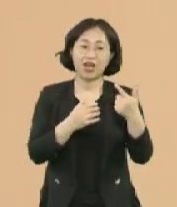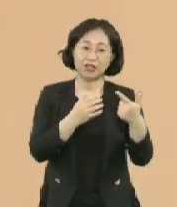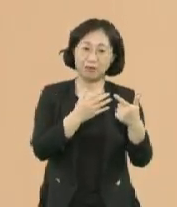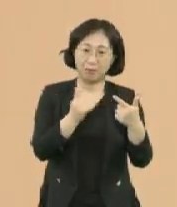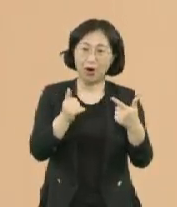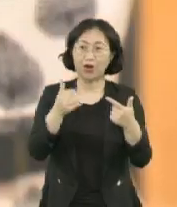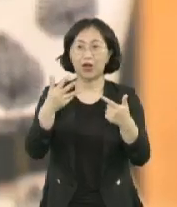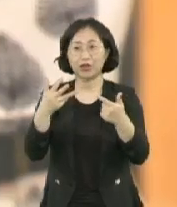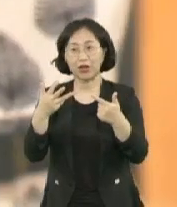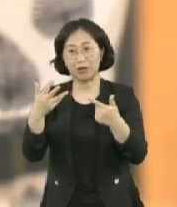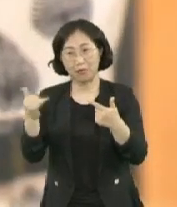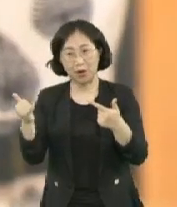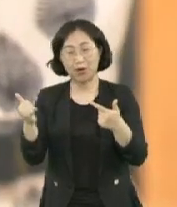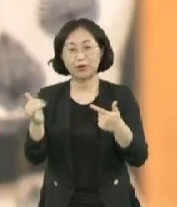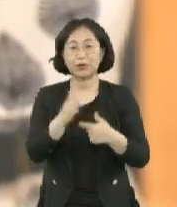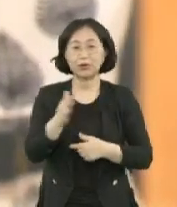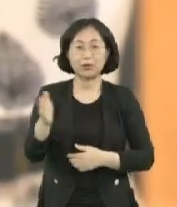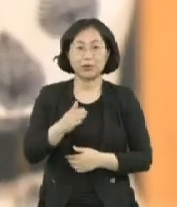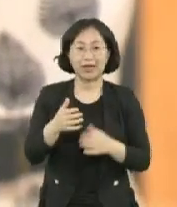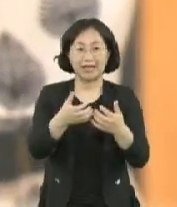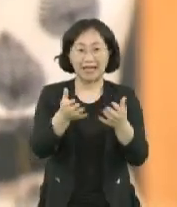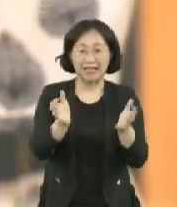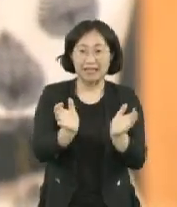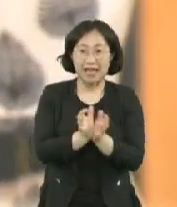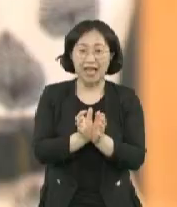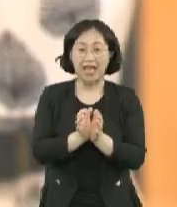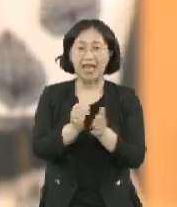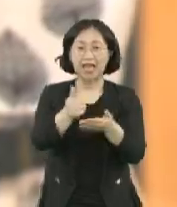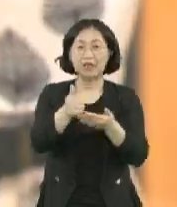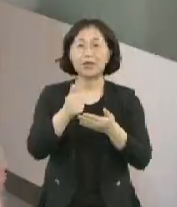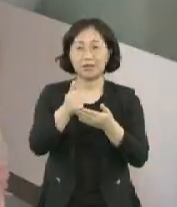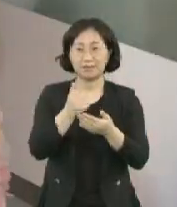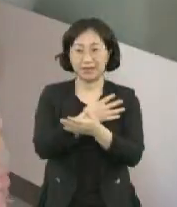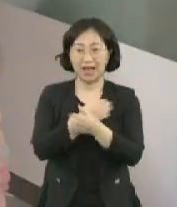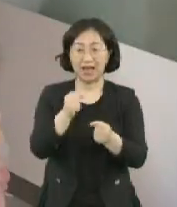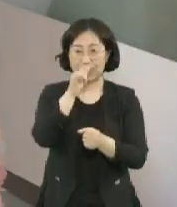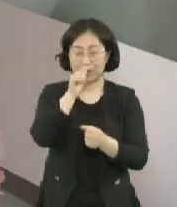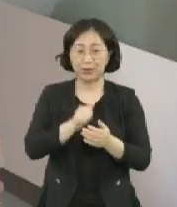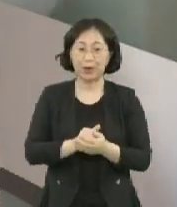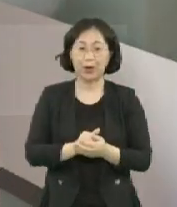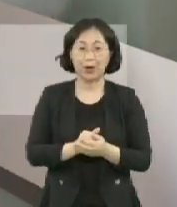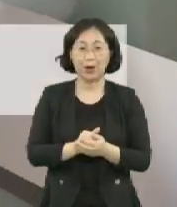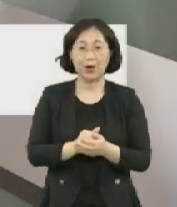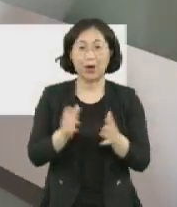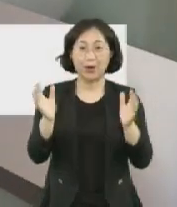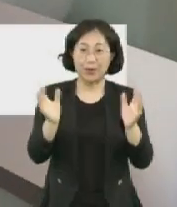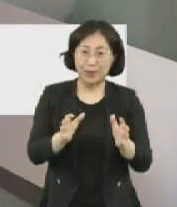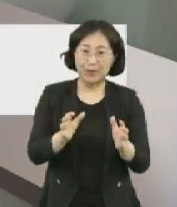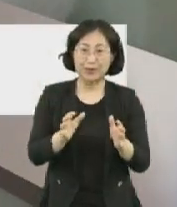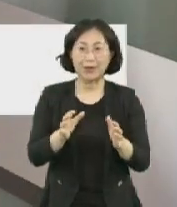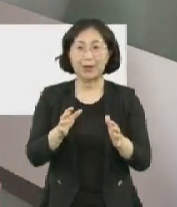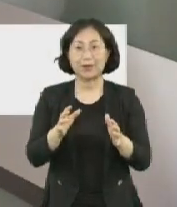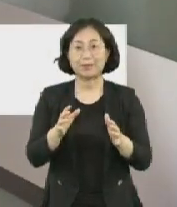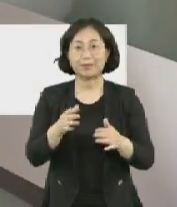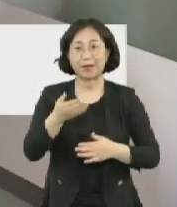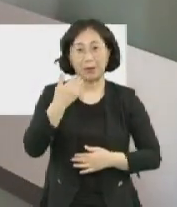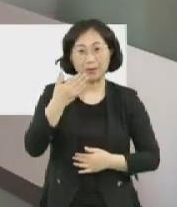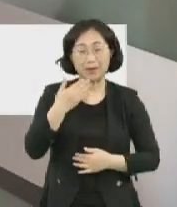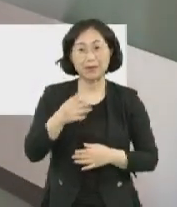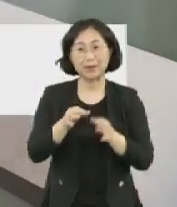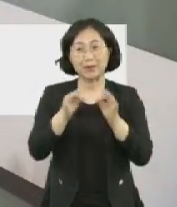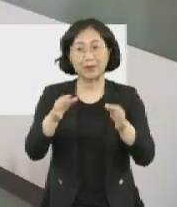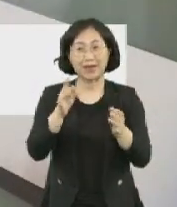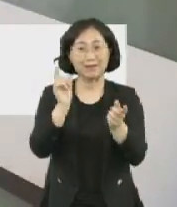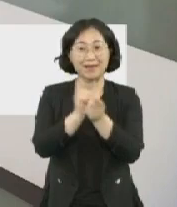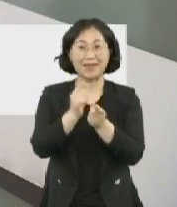8명까지 단체 예약 손님들이 늘었기 때문입니다. 회식 잡고 즐겁게 이제 그동안 못 봤던 사람들을 만나면서